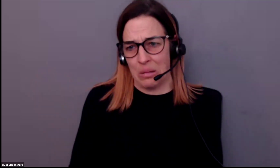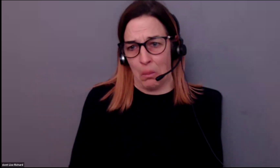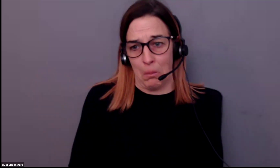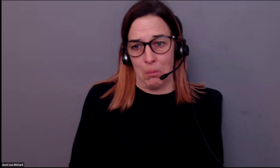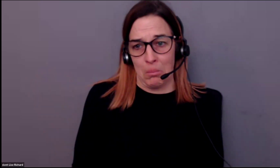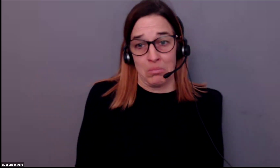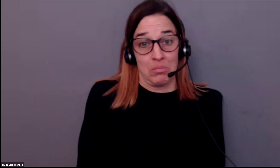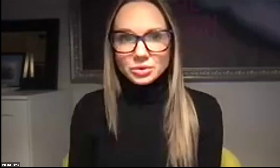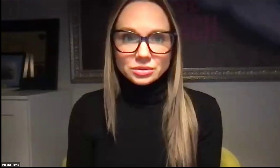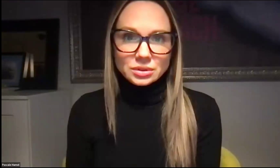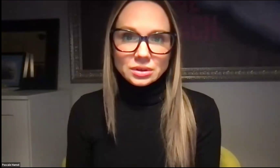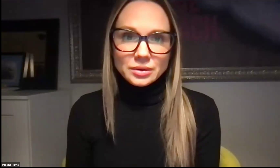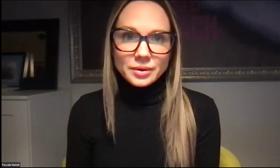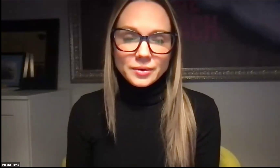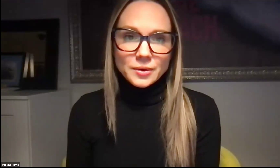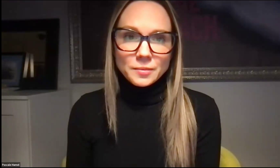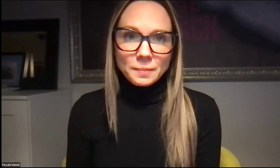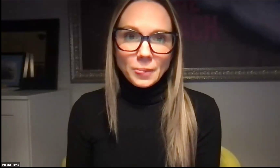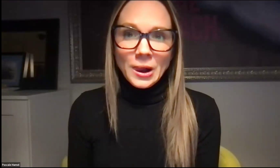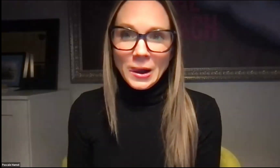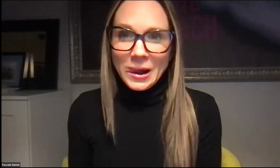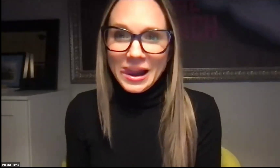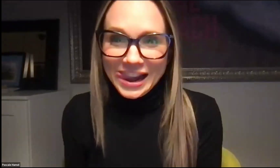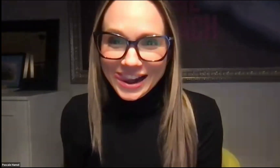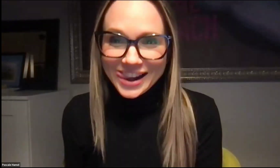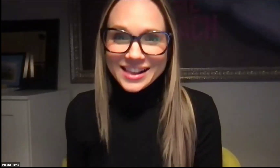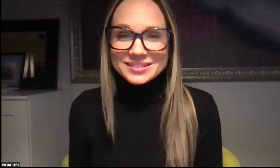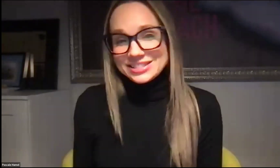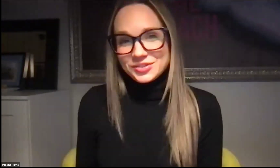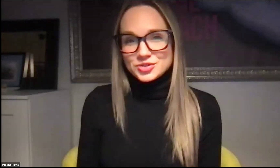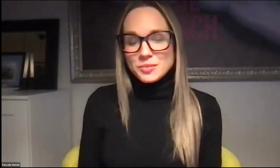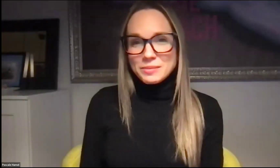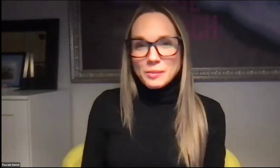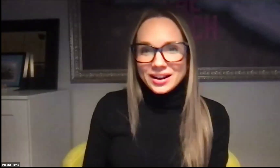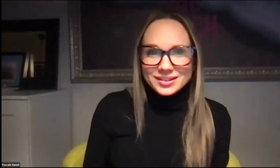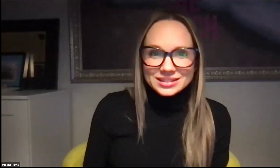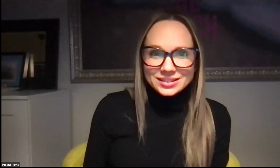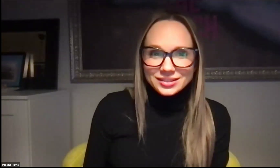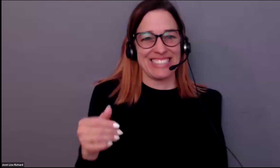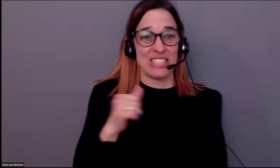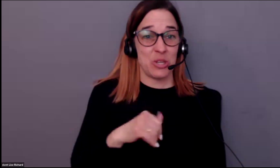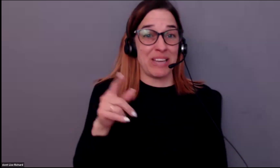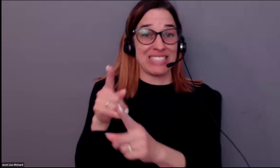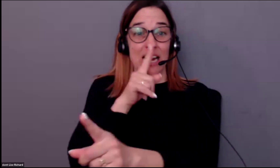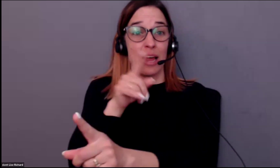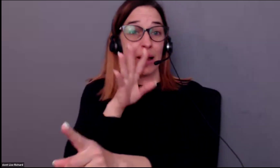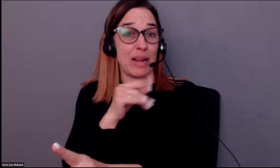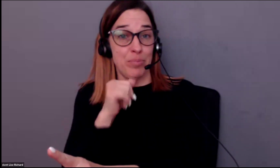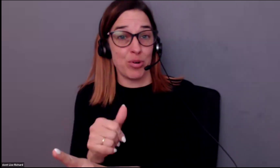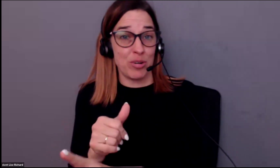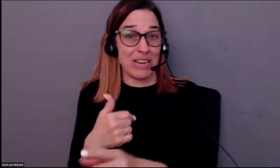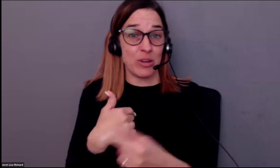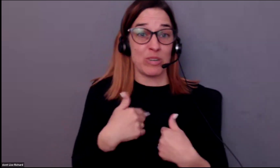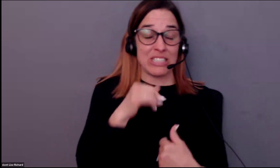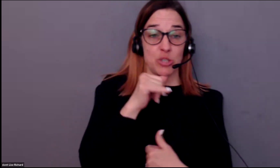fonctionner. Bon, mais on y arrivera pas. Non, je pense. Ça, je veux bien pas parler. Ouais, c'est ça. Mais si elle